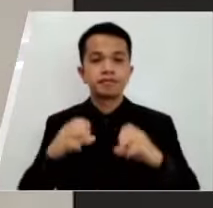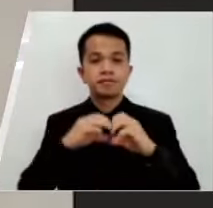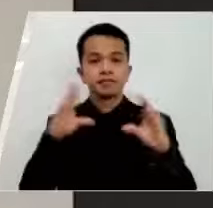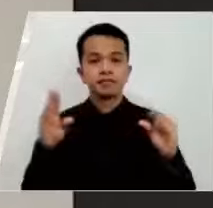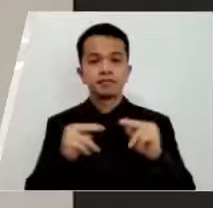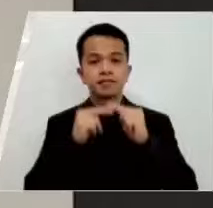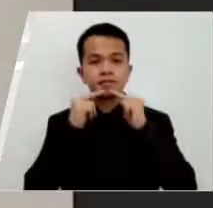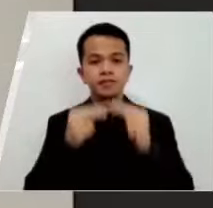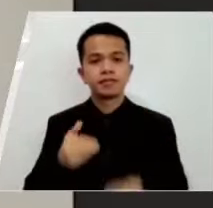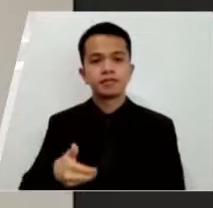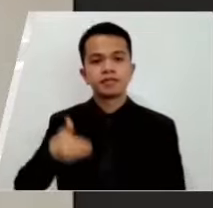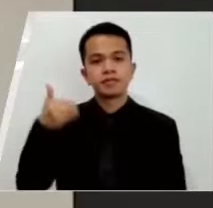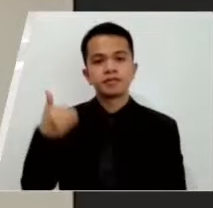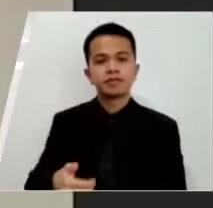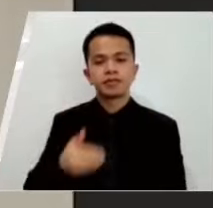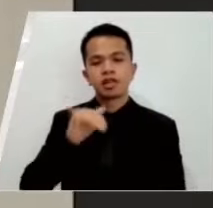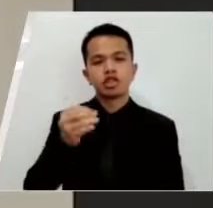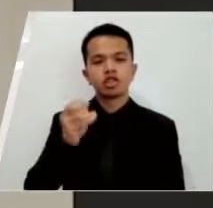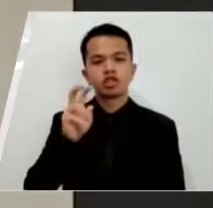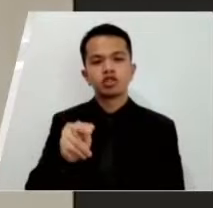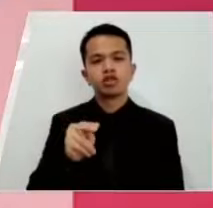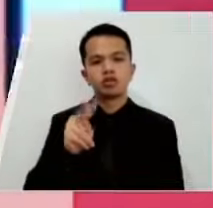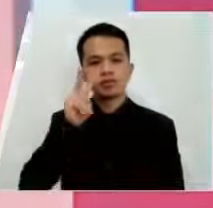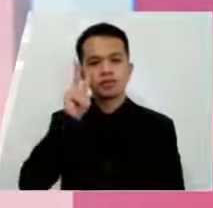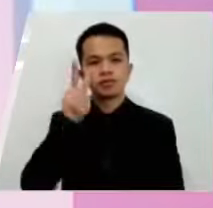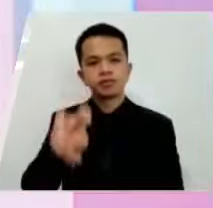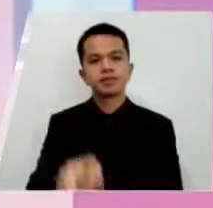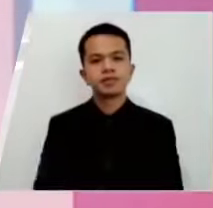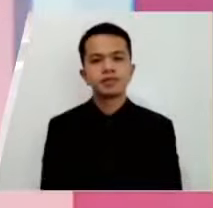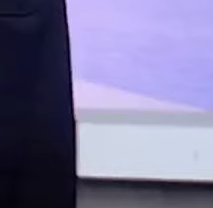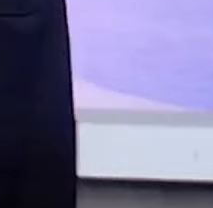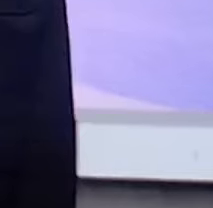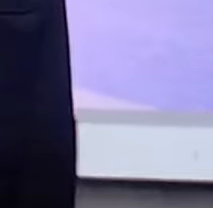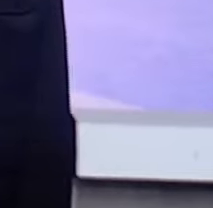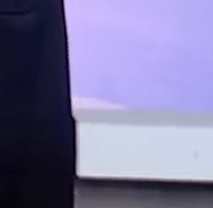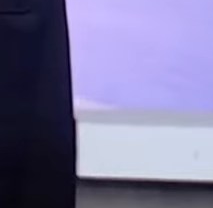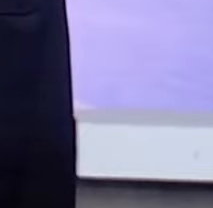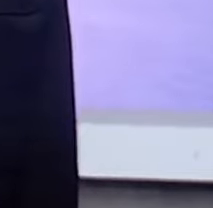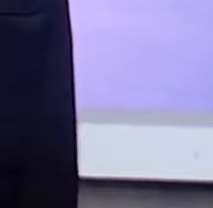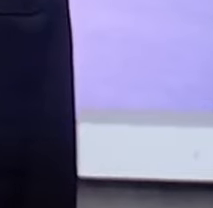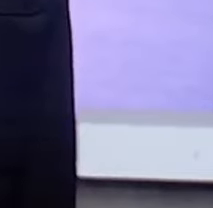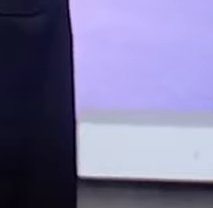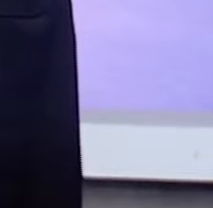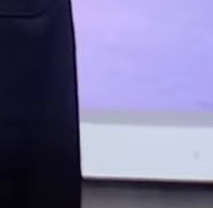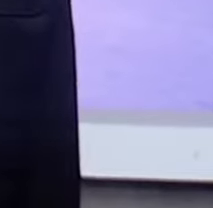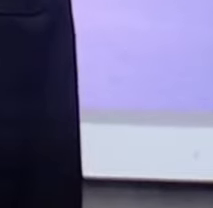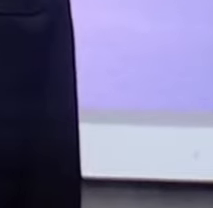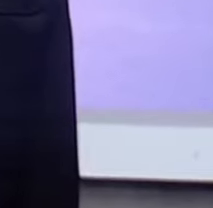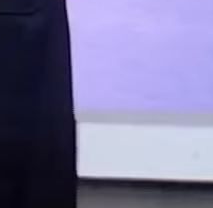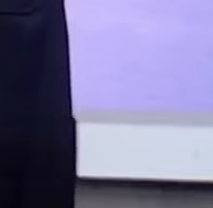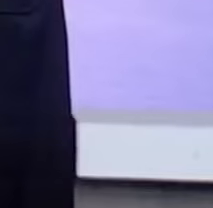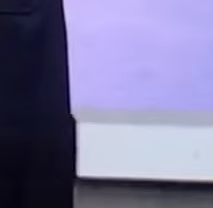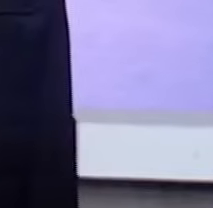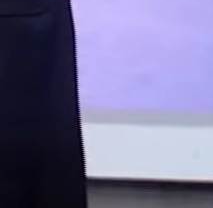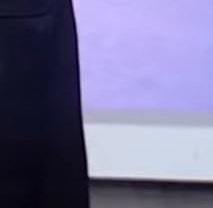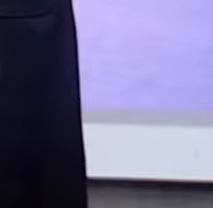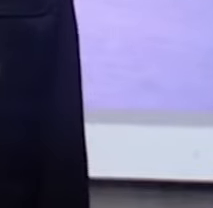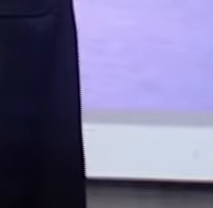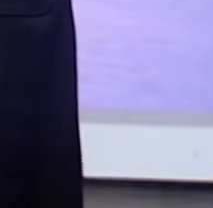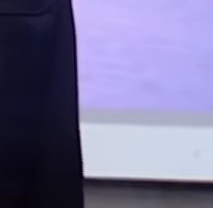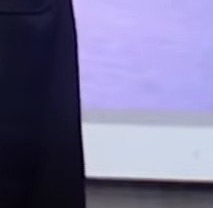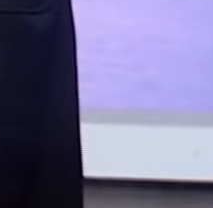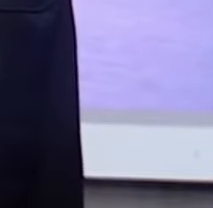News, John Consulta ang inyong saksi. Mga kapuso, sama-sama tayong maging